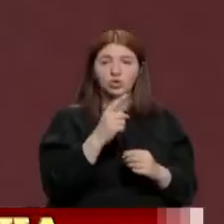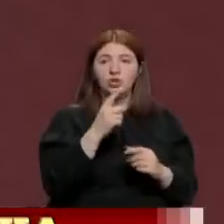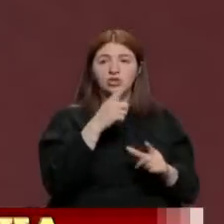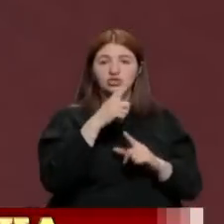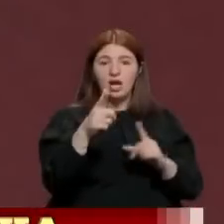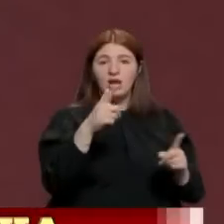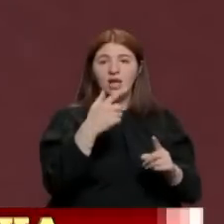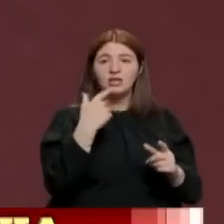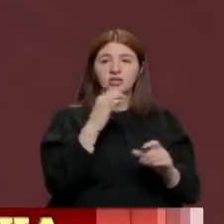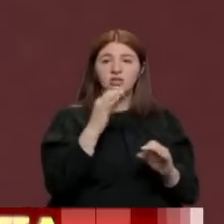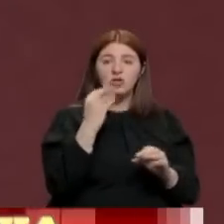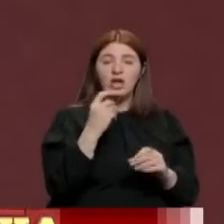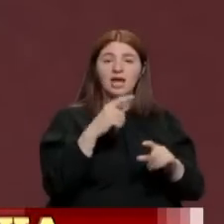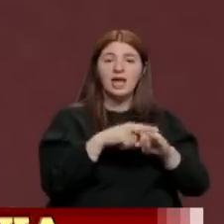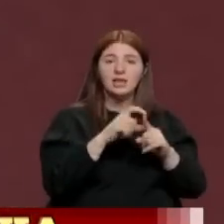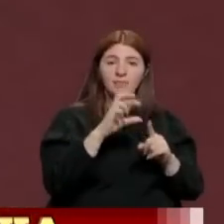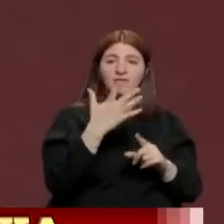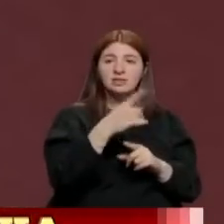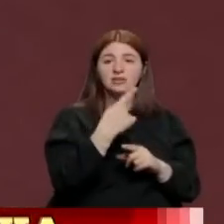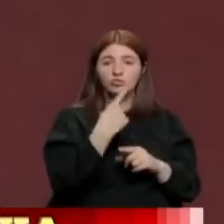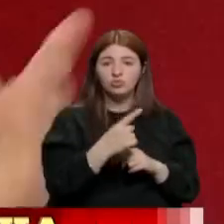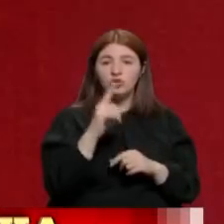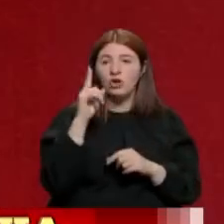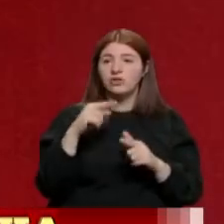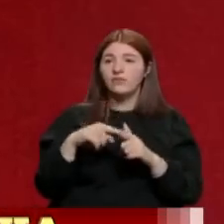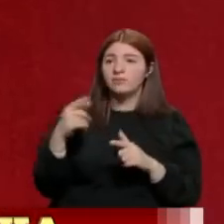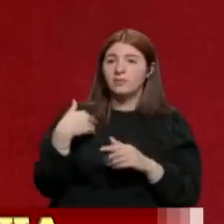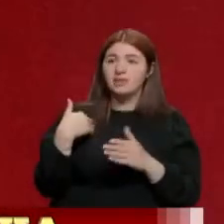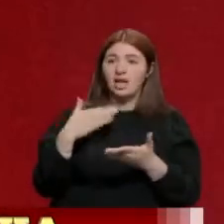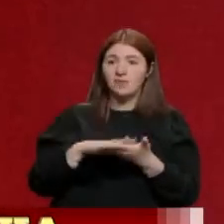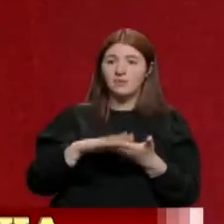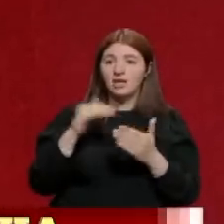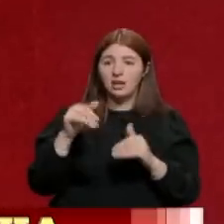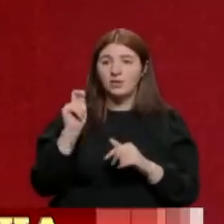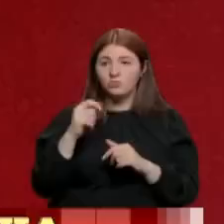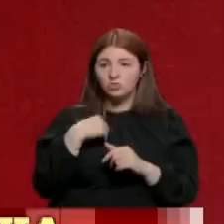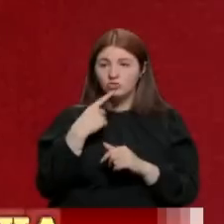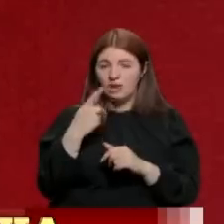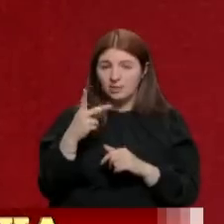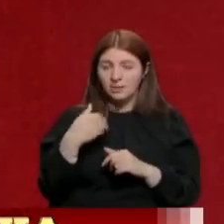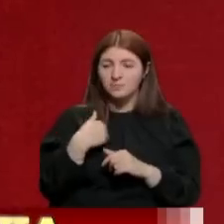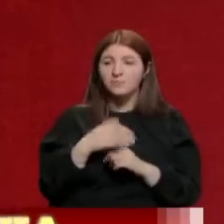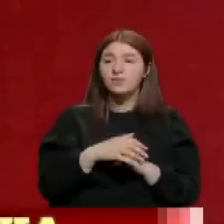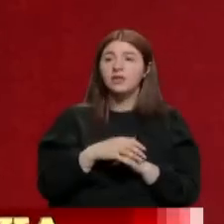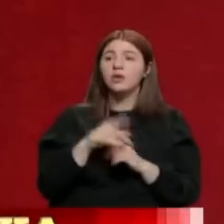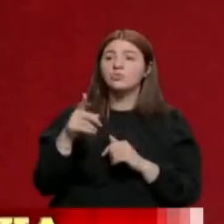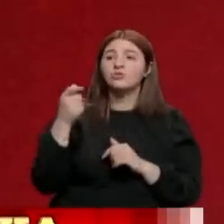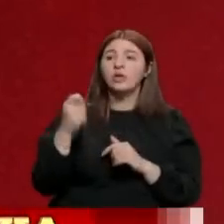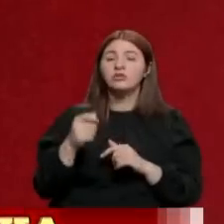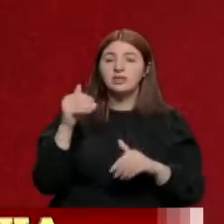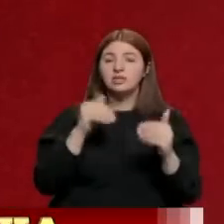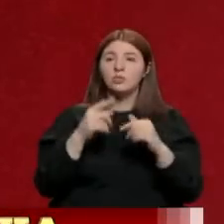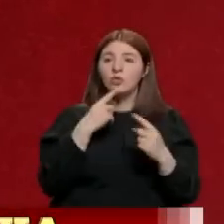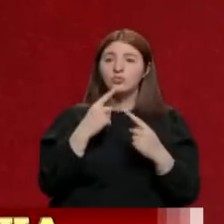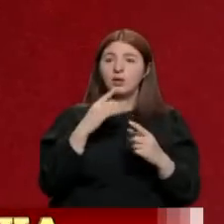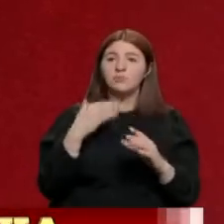çağrılarına, çıkışlarına net olarak HDP ya da siz ne söylüyorsunuz? Ya, öncelikle Fatma için ben de elimden geleni yapacağım, onu söyleyebilirim. Bu şartlara seçimi